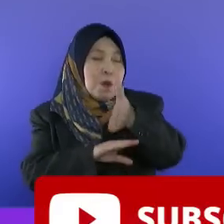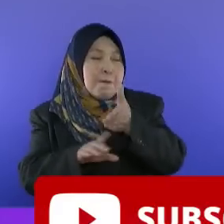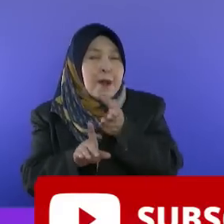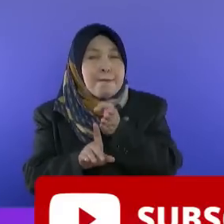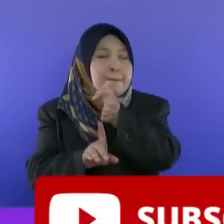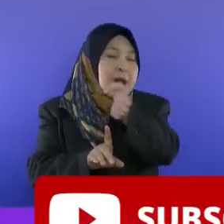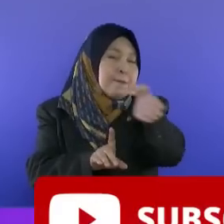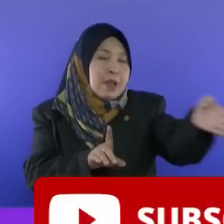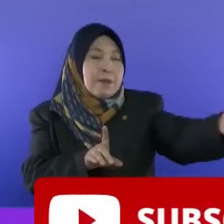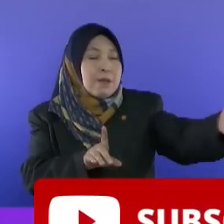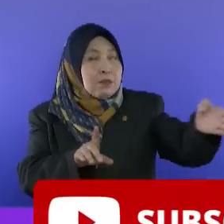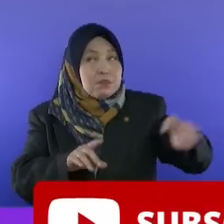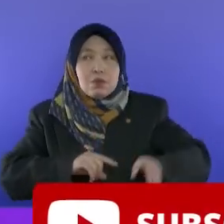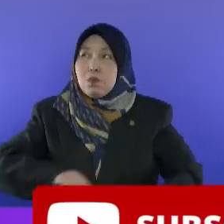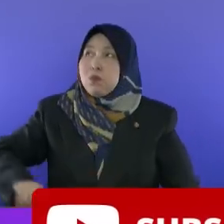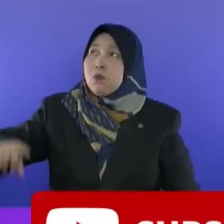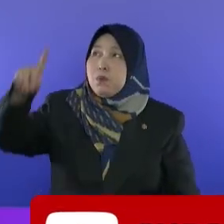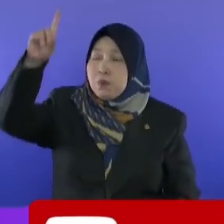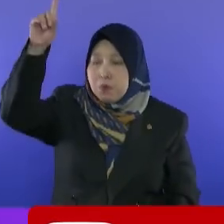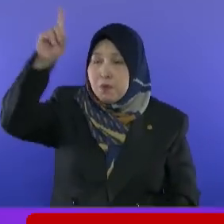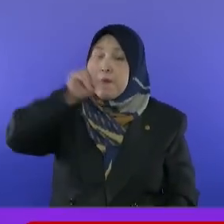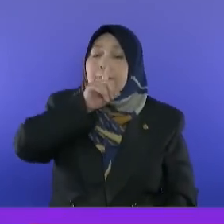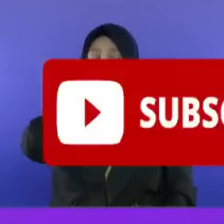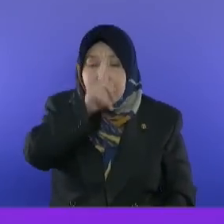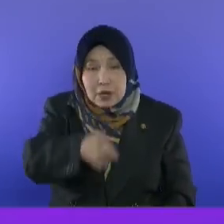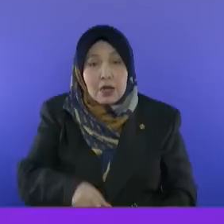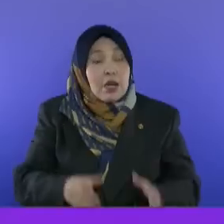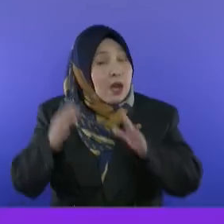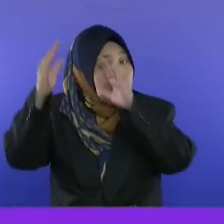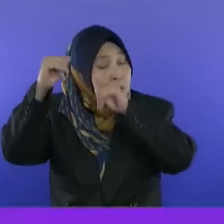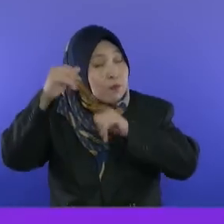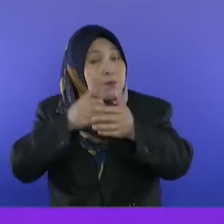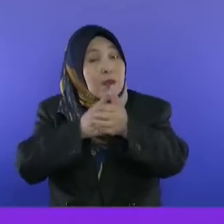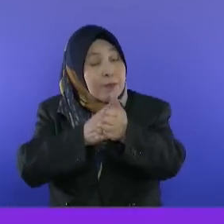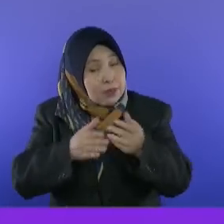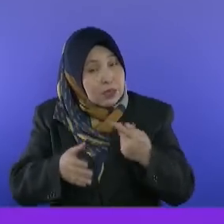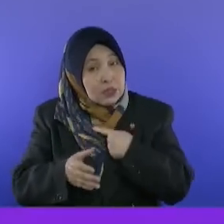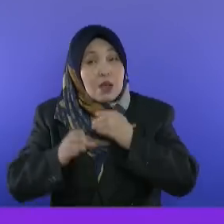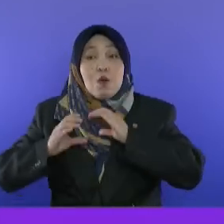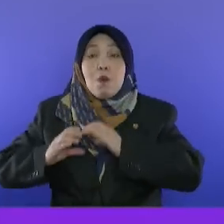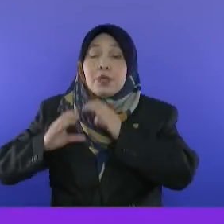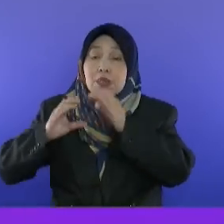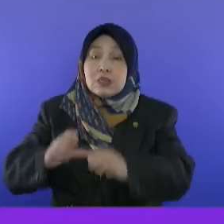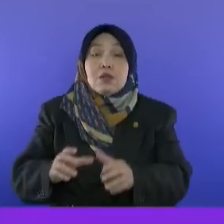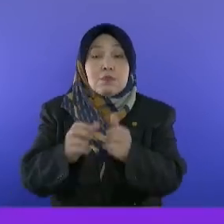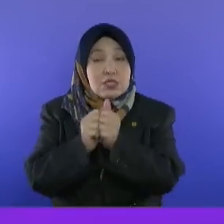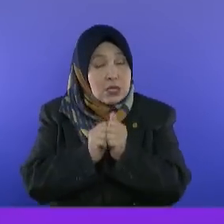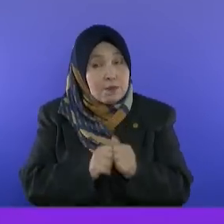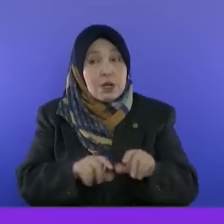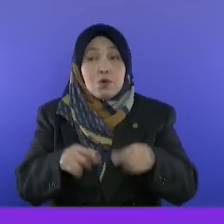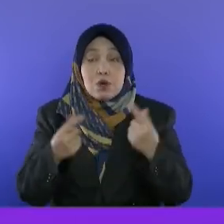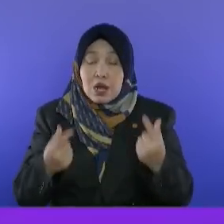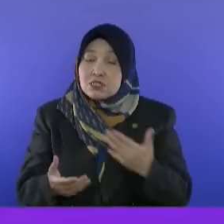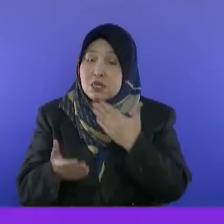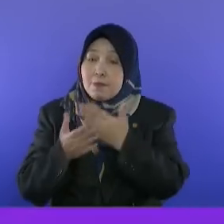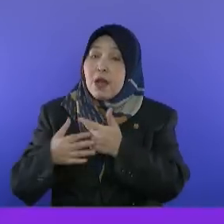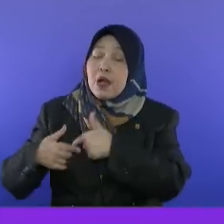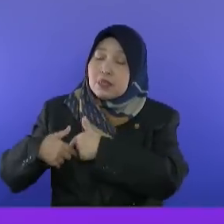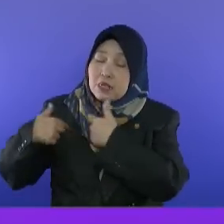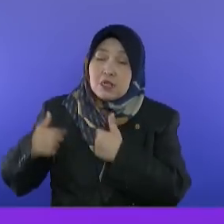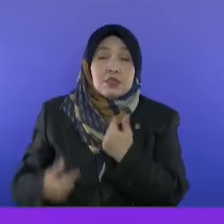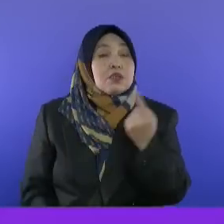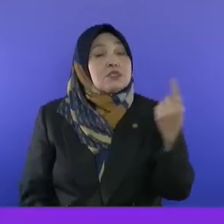daripada menyerah kepada kebenaran moga-moga Allah Pimpin kita terus bersama Alquran sehingga hati kita ini